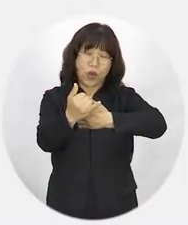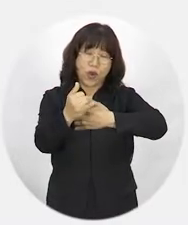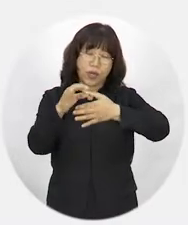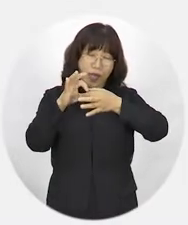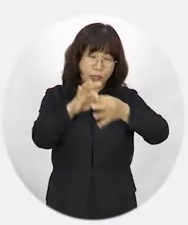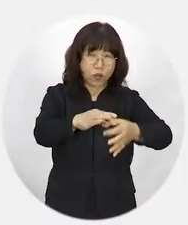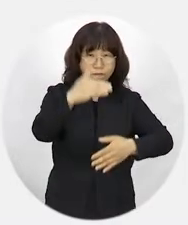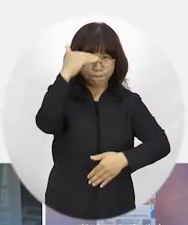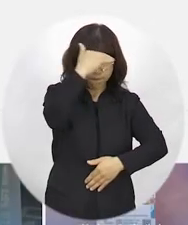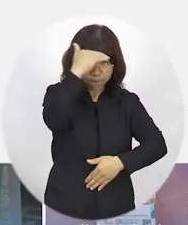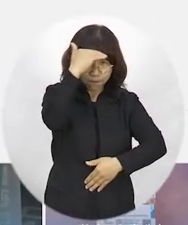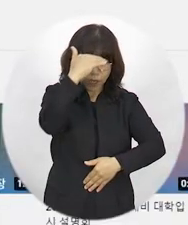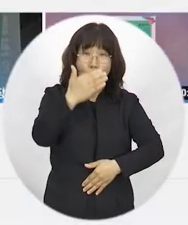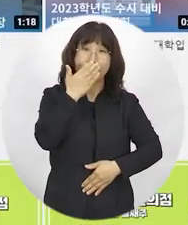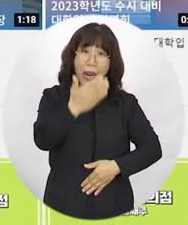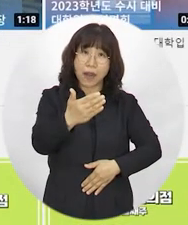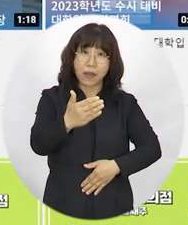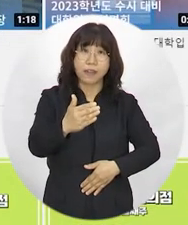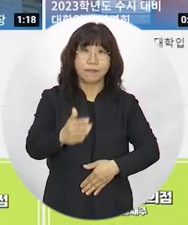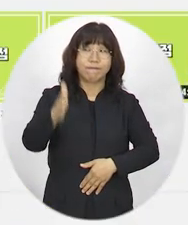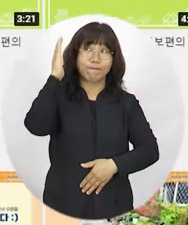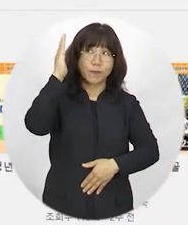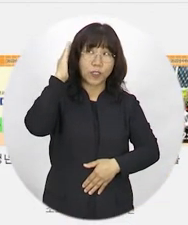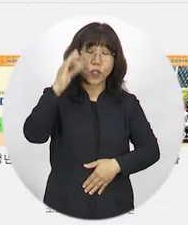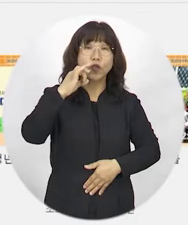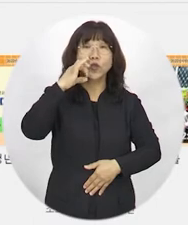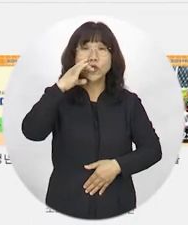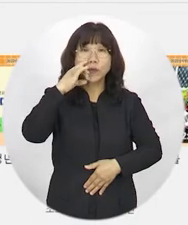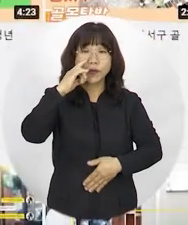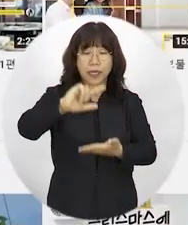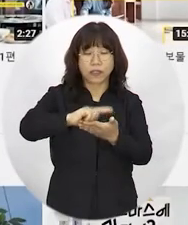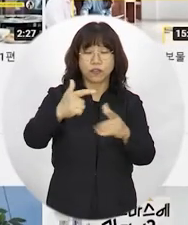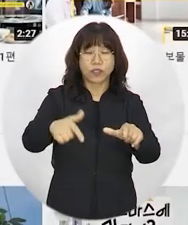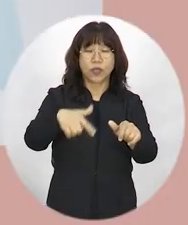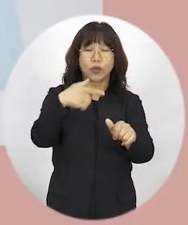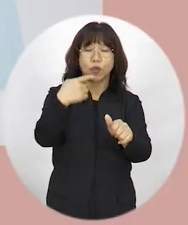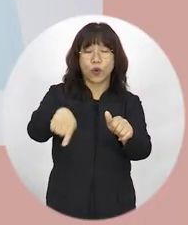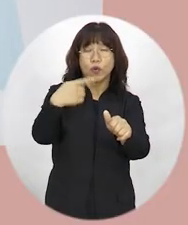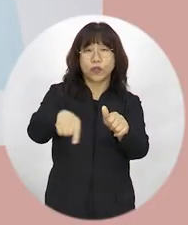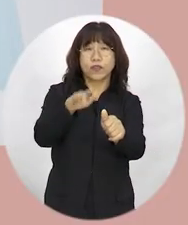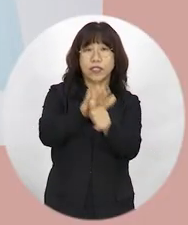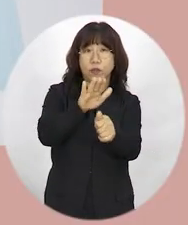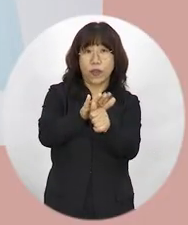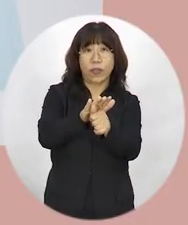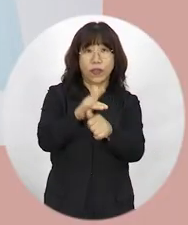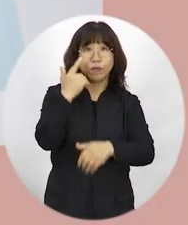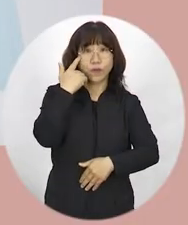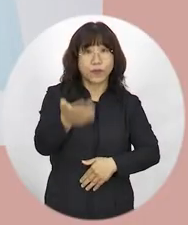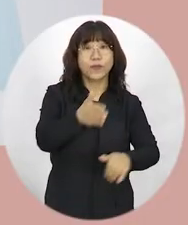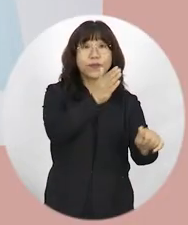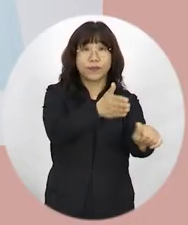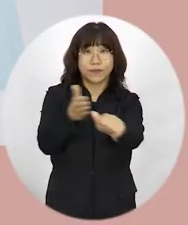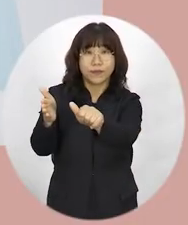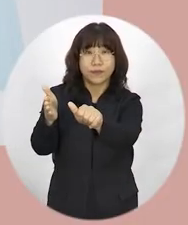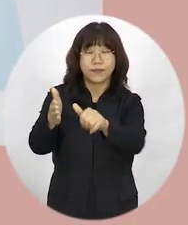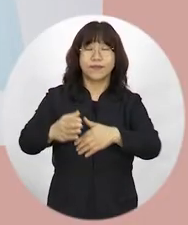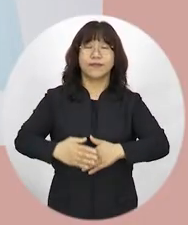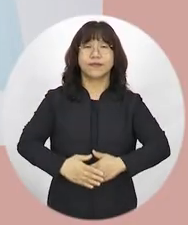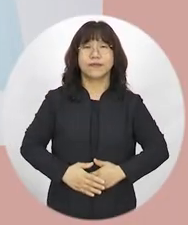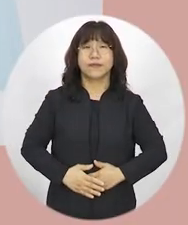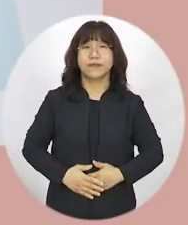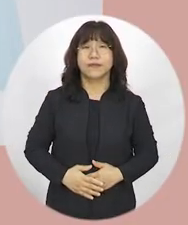사전 신청 없이 시청할 수 있습니다 강좌에 대한 보다 자세한 사항은 강서구청 교육지원과 로 문의하면 됩니다